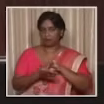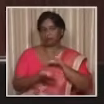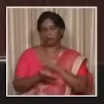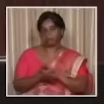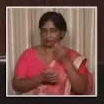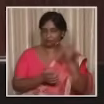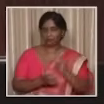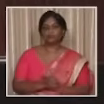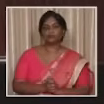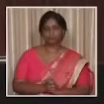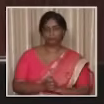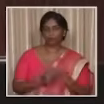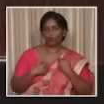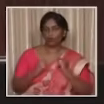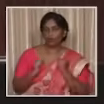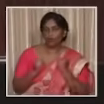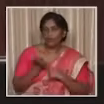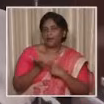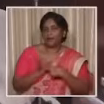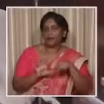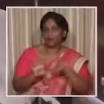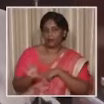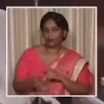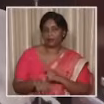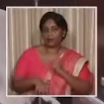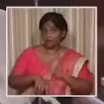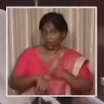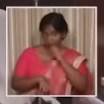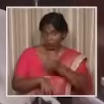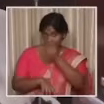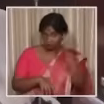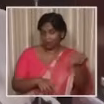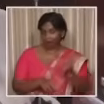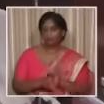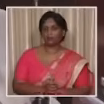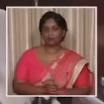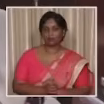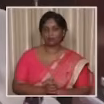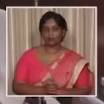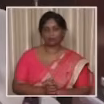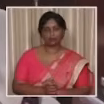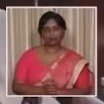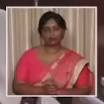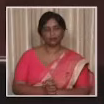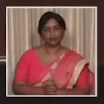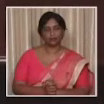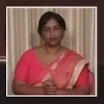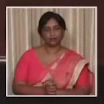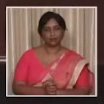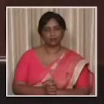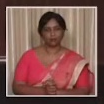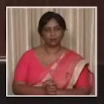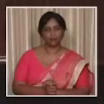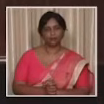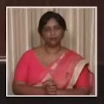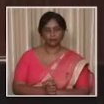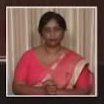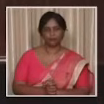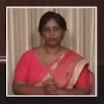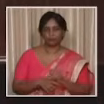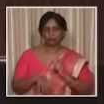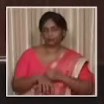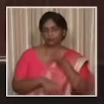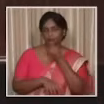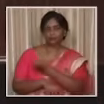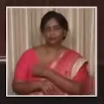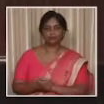කරන් දෙනවා. කරන් දෙන්න තමයි උත්සාහ කරන්නේ. අනිවාර්යයෙන්ම වෙලාව කරන් දෙනවද? ඔව්. හරි එතුමාට අවස්ථාවක් ලබා දෙන්න